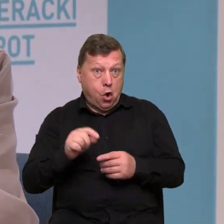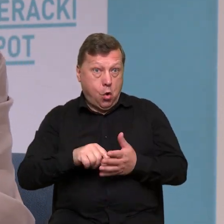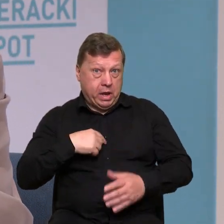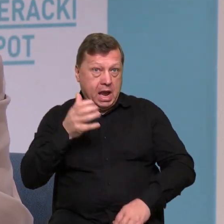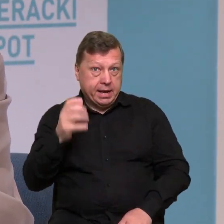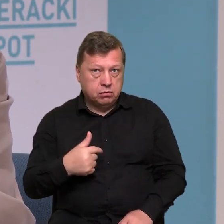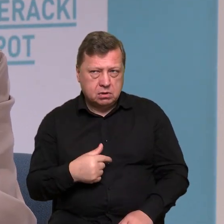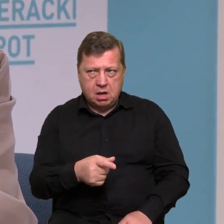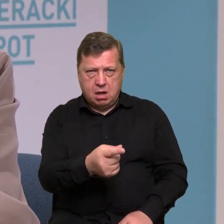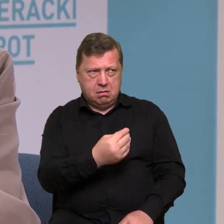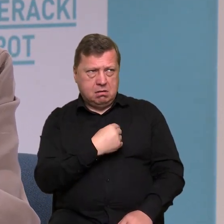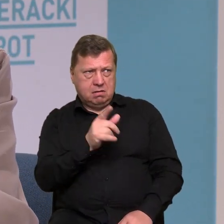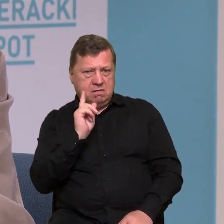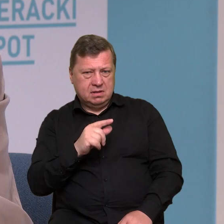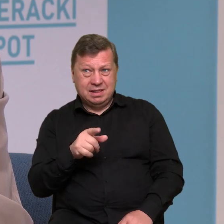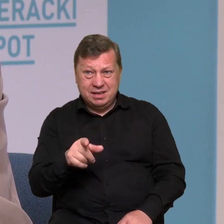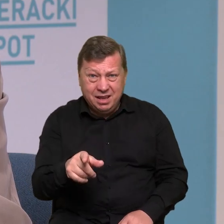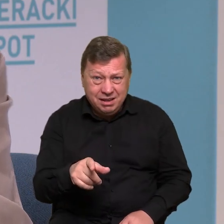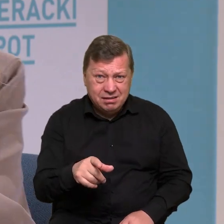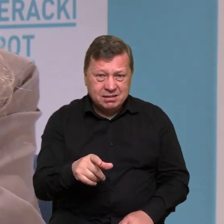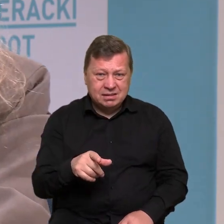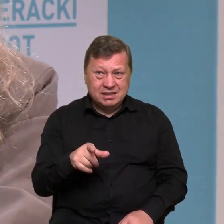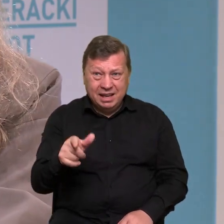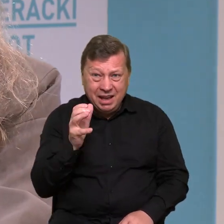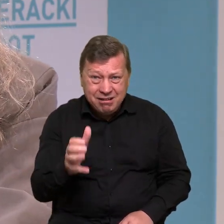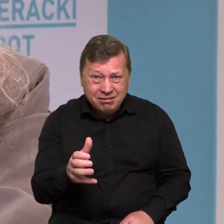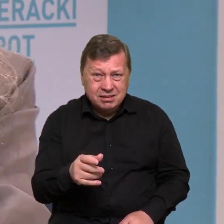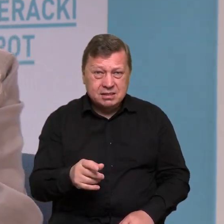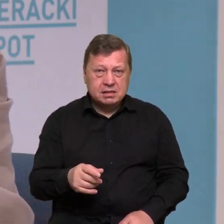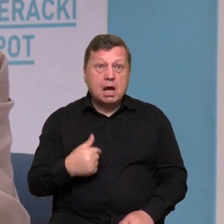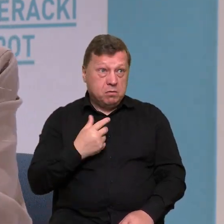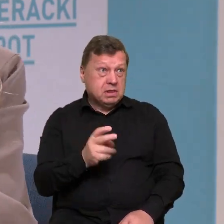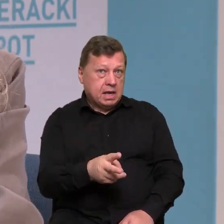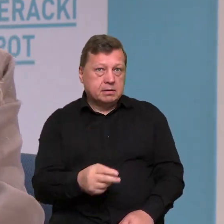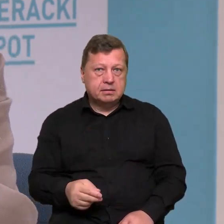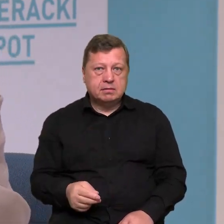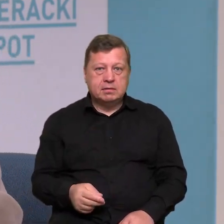autorką, a on mówi, ty jesteś autorką, a ja tak.